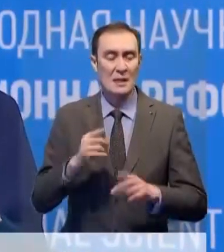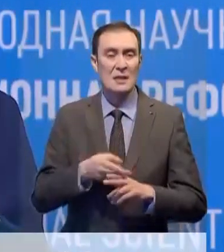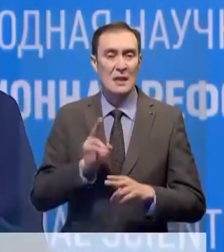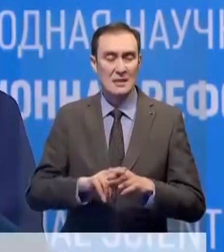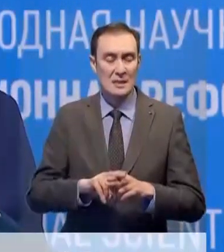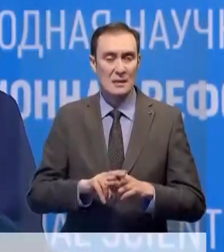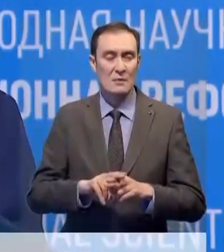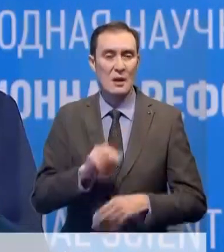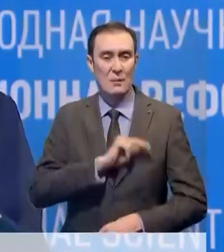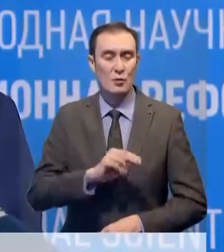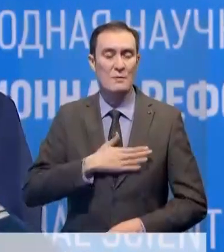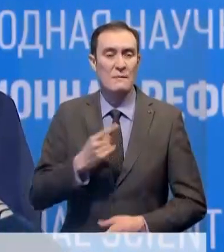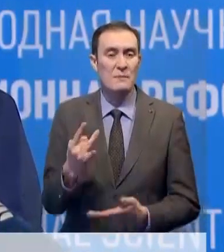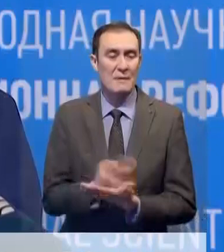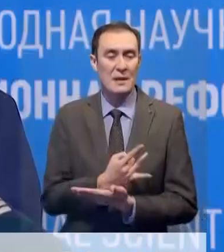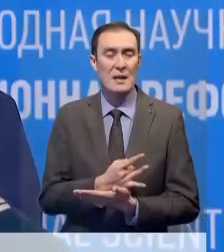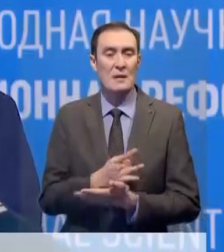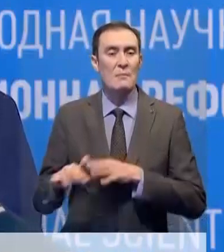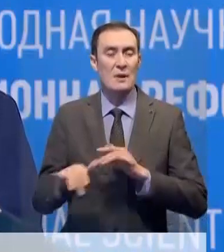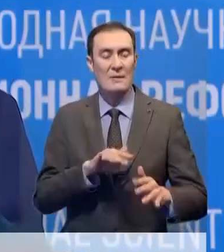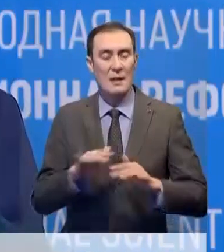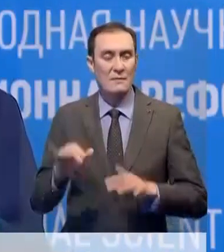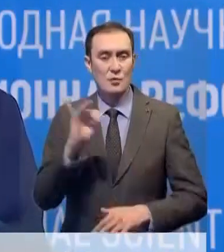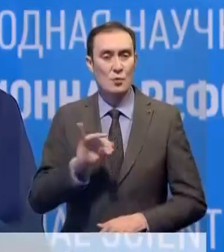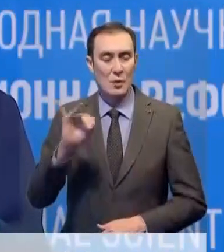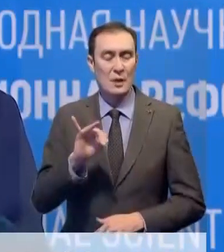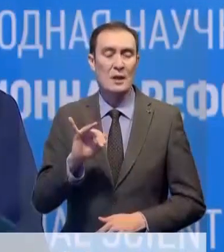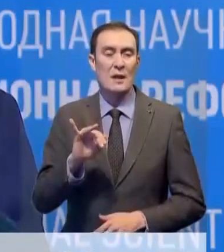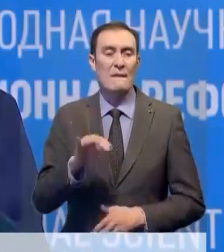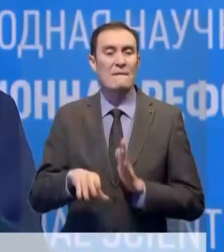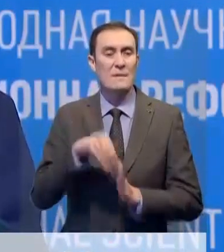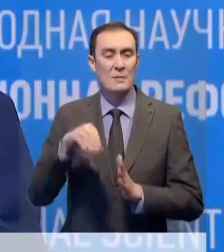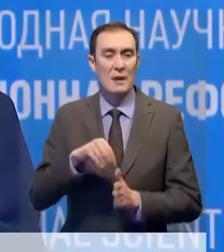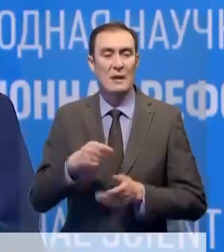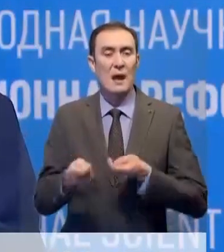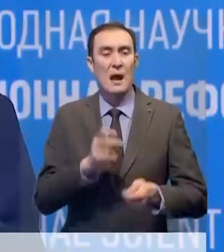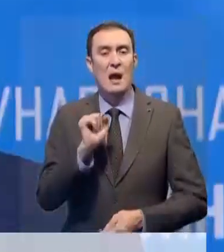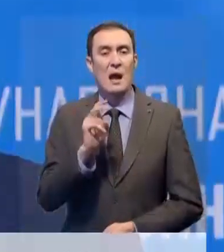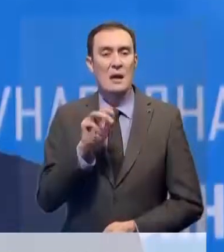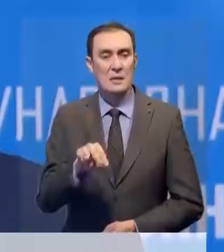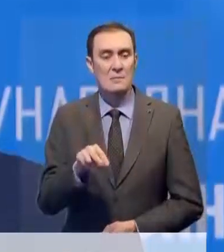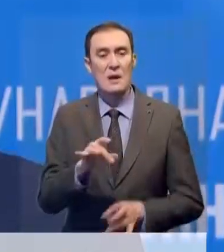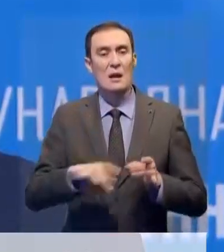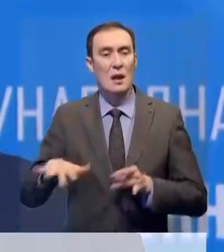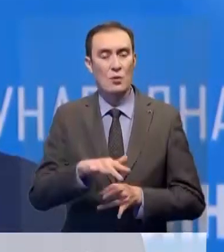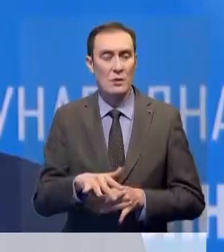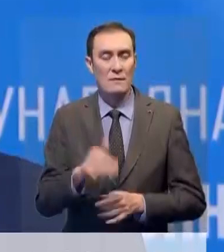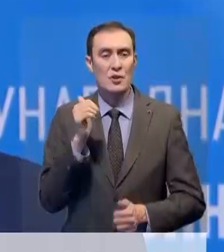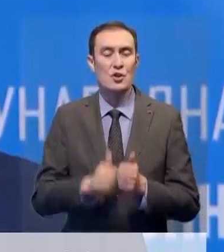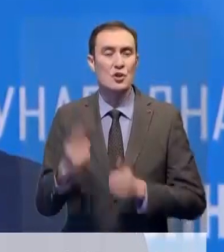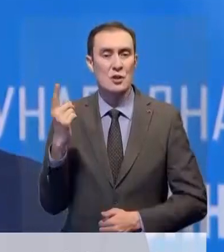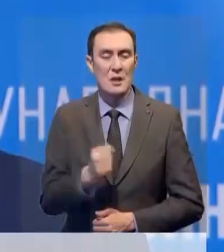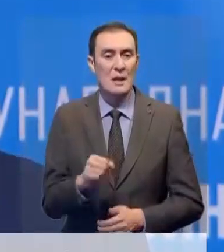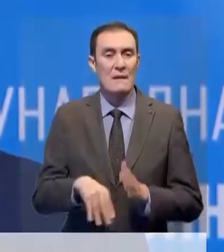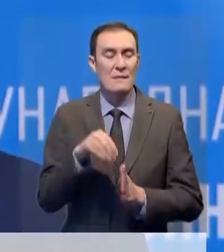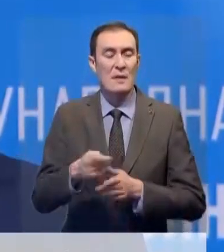недавно мы впервые провели прямые выборы акимов районов. Еженедельно проходят